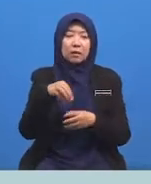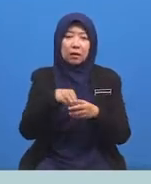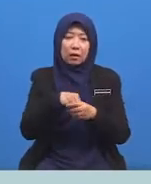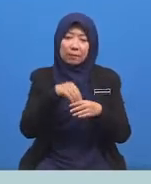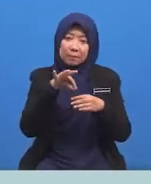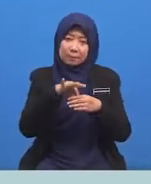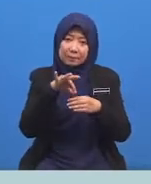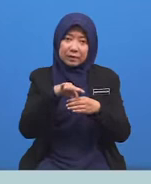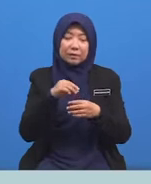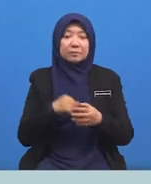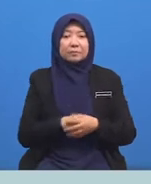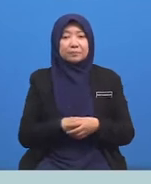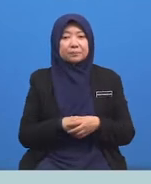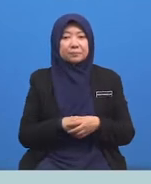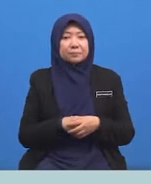teh?